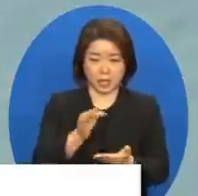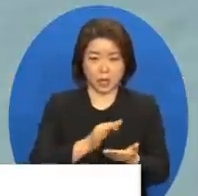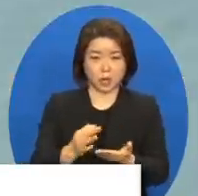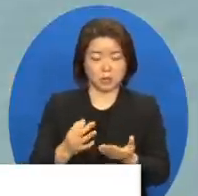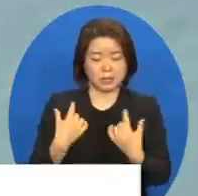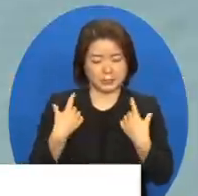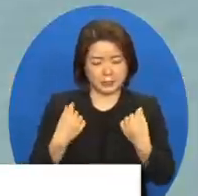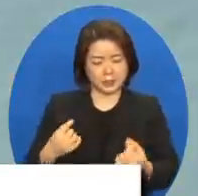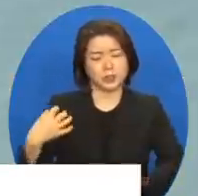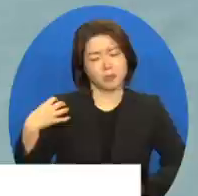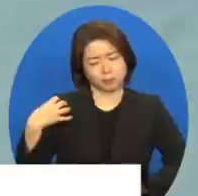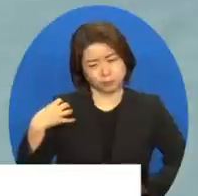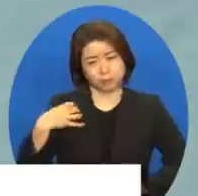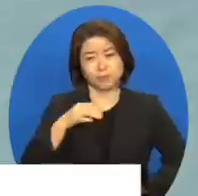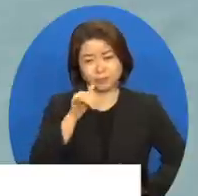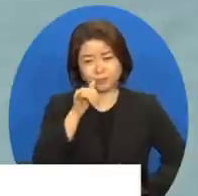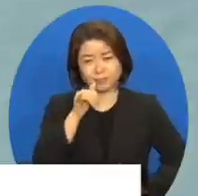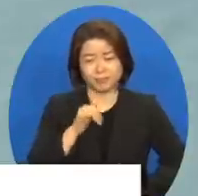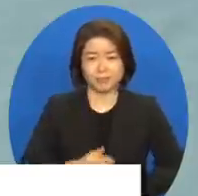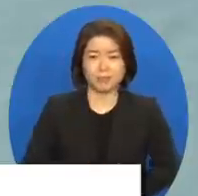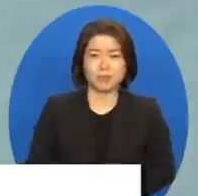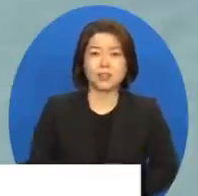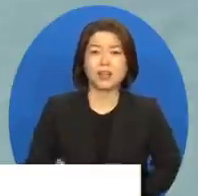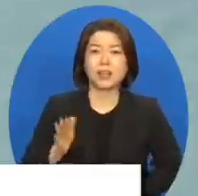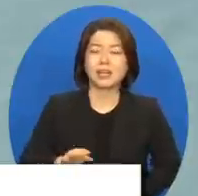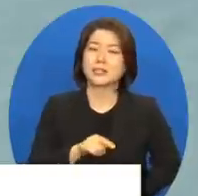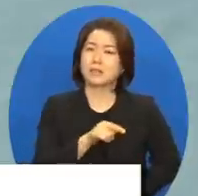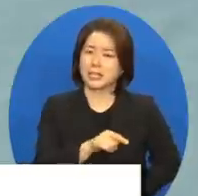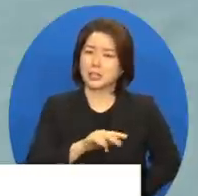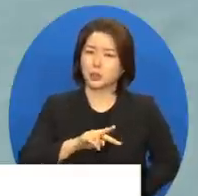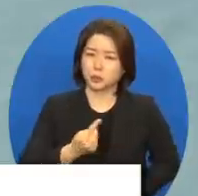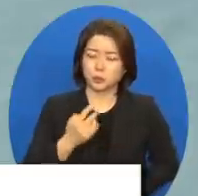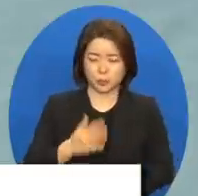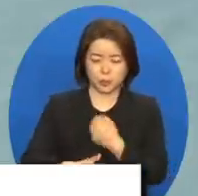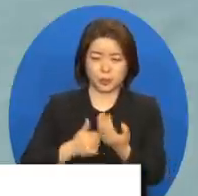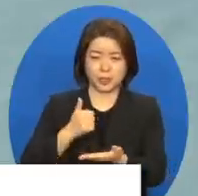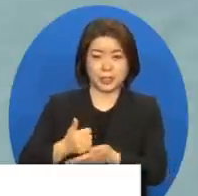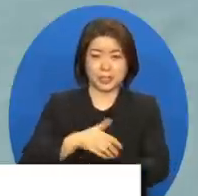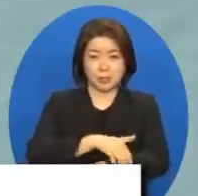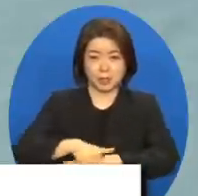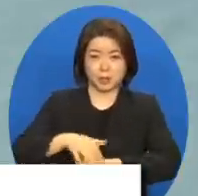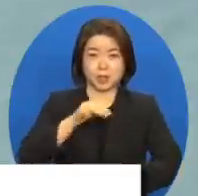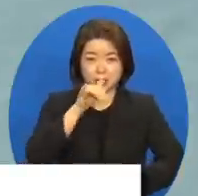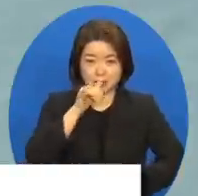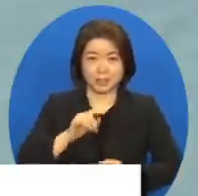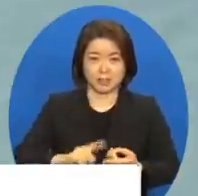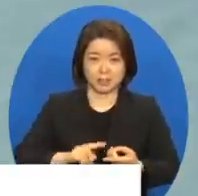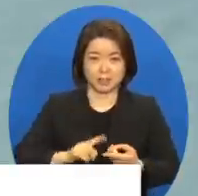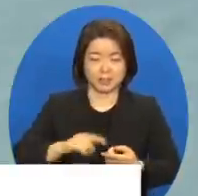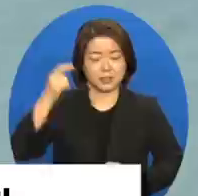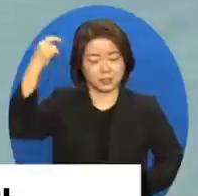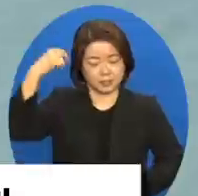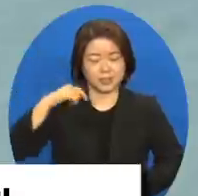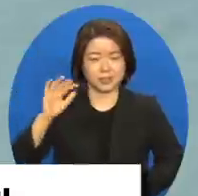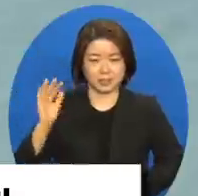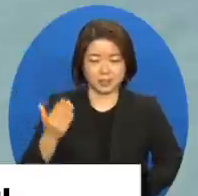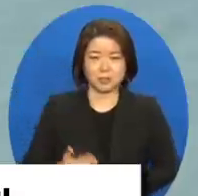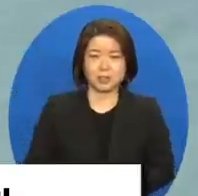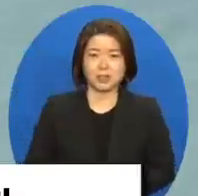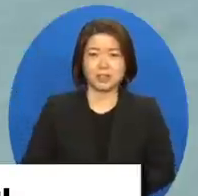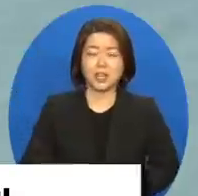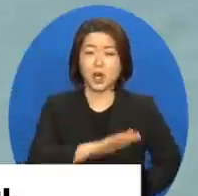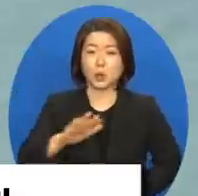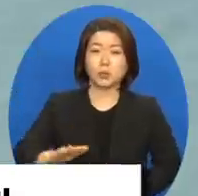부담스러운 일이기도 하죠. 그런데 여기에도 하나님의 계획이 있다는 것을 느끼게 됩니다. 우리가